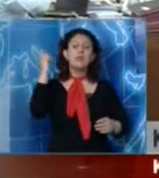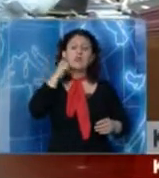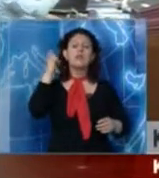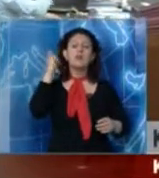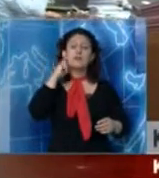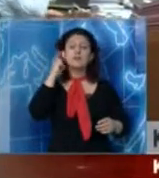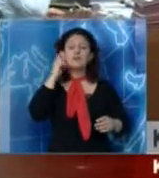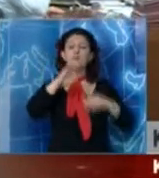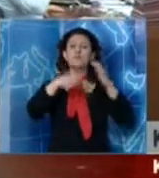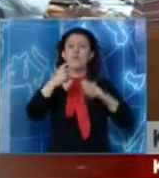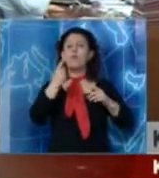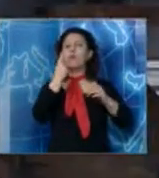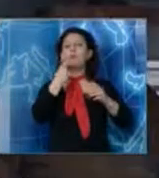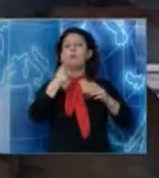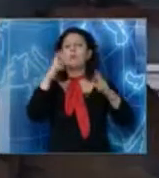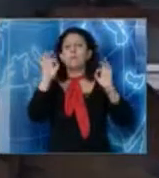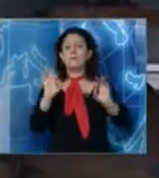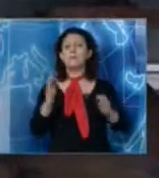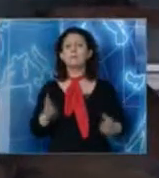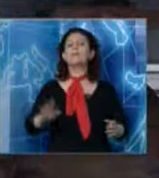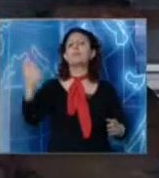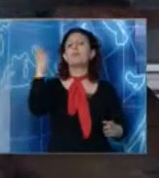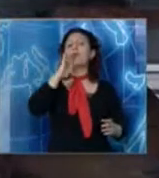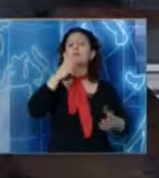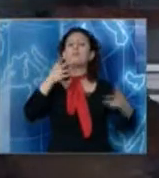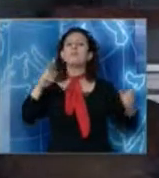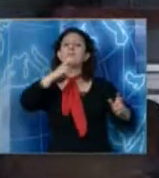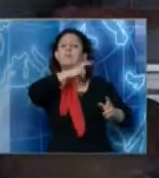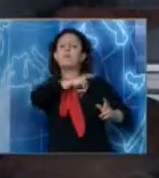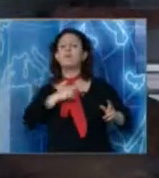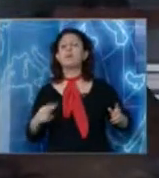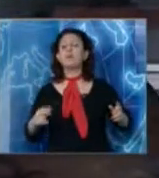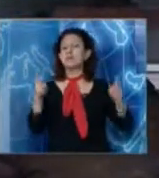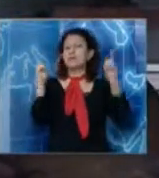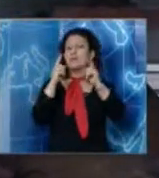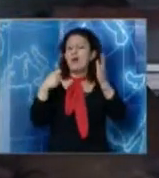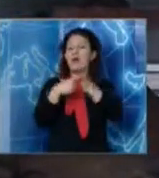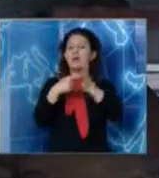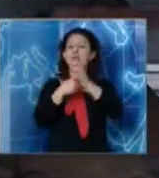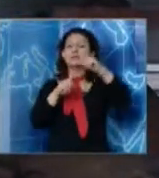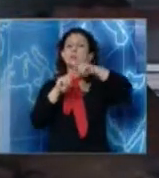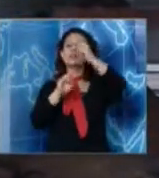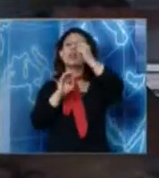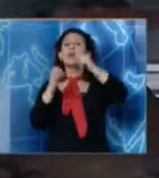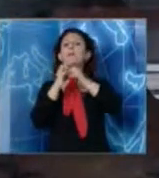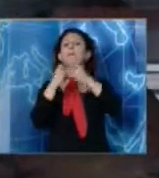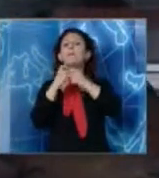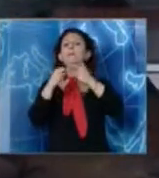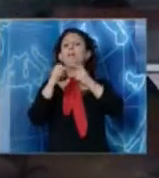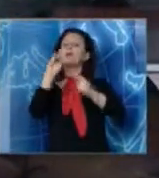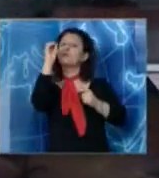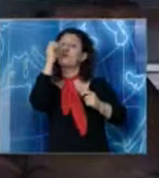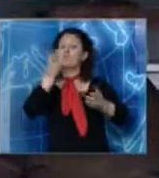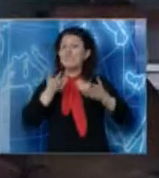Dinliyor. Sonra konuşmaya başlıyor. Kocaeli Büyükşehir Belediyesi ve kısa adı ÇİDER olan Çocuk İstiyorum